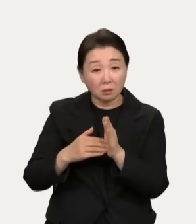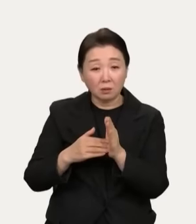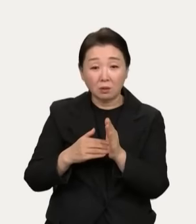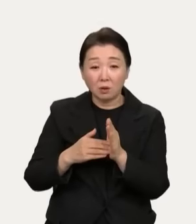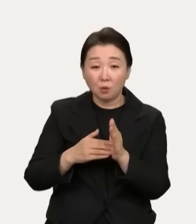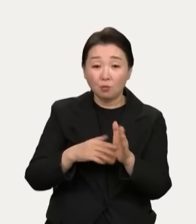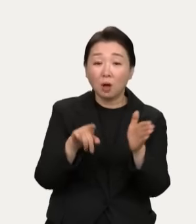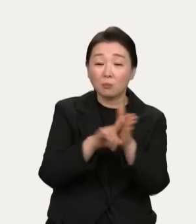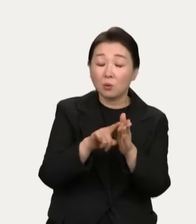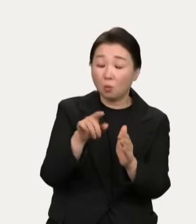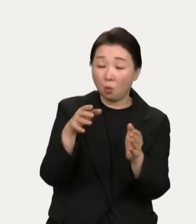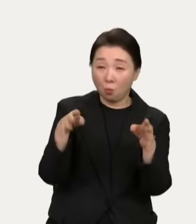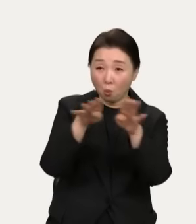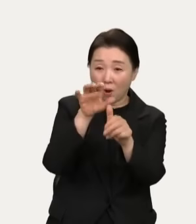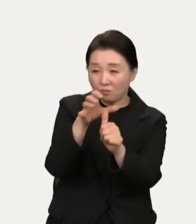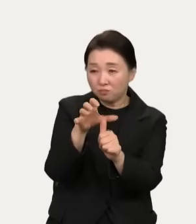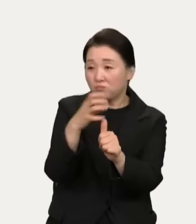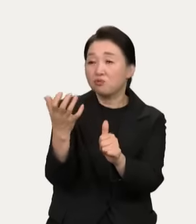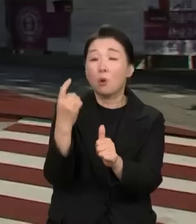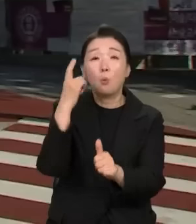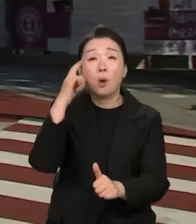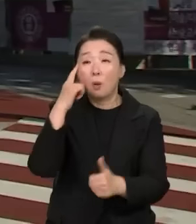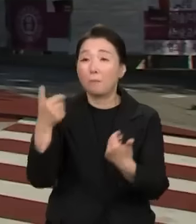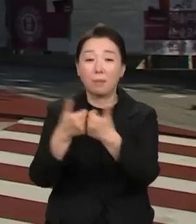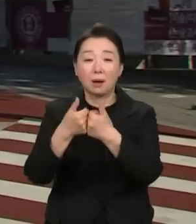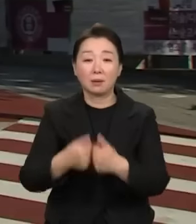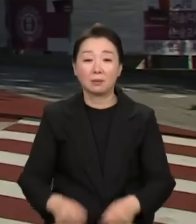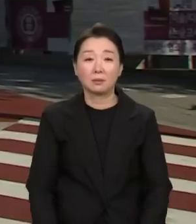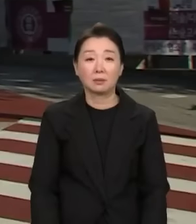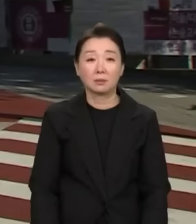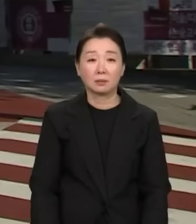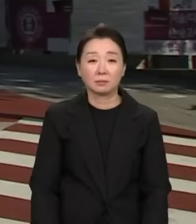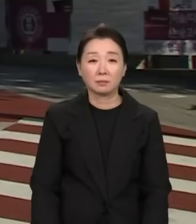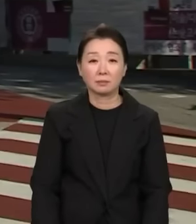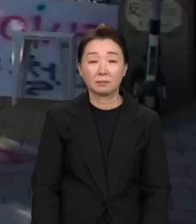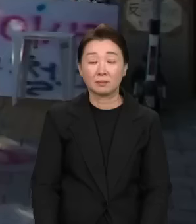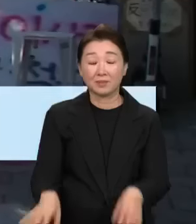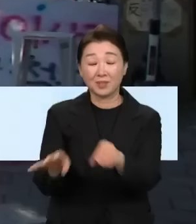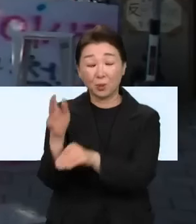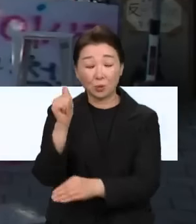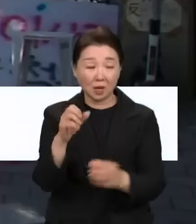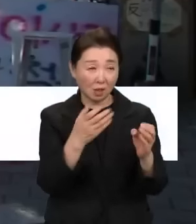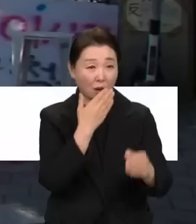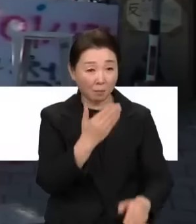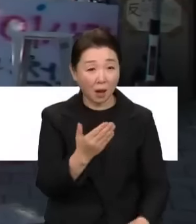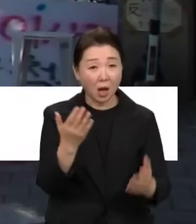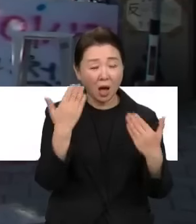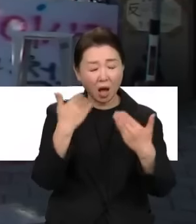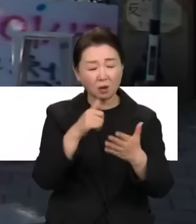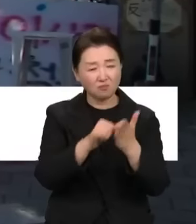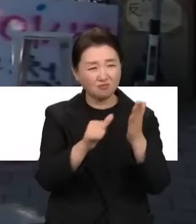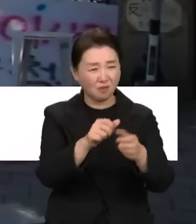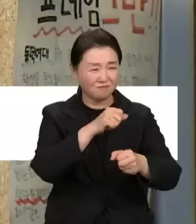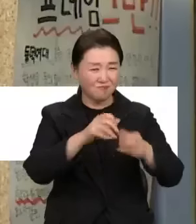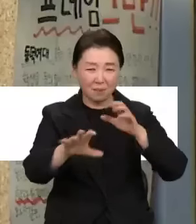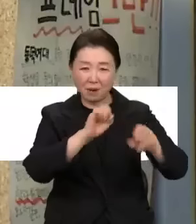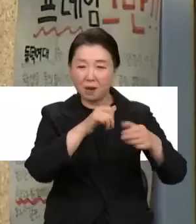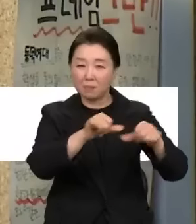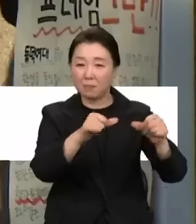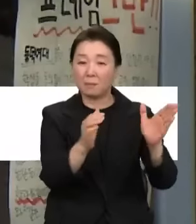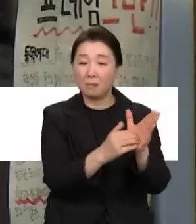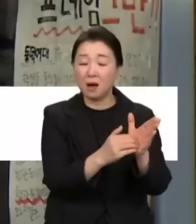믿고 본관을 풀어야 하냐며 맞섰습니다. 김명애 총장은 대화로 할 수 있었는데 학교를 난도질한 것 같다며 해도